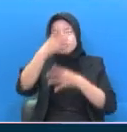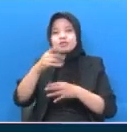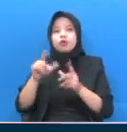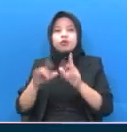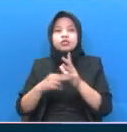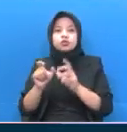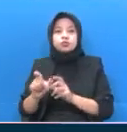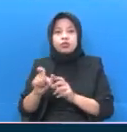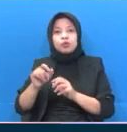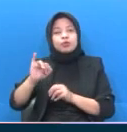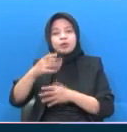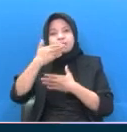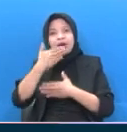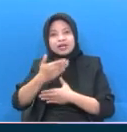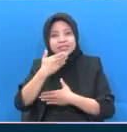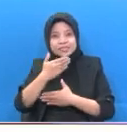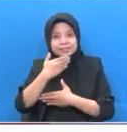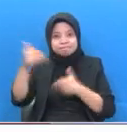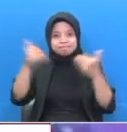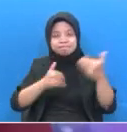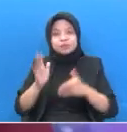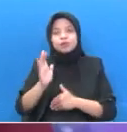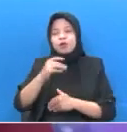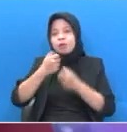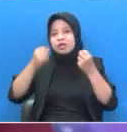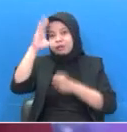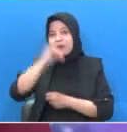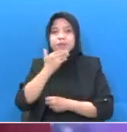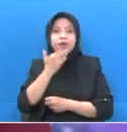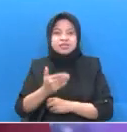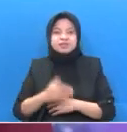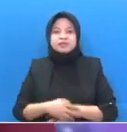Sudirman. Prof. Ibnu Nugroho sudah bergabung bersama kami di Kompas Malam. Terima kasih, Bapak-Bapak.